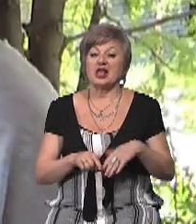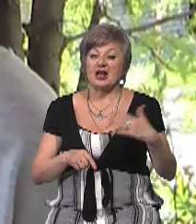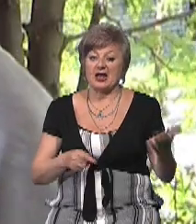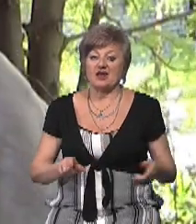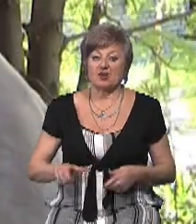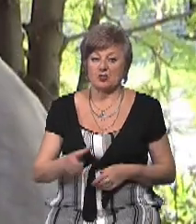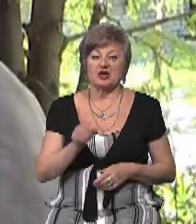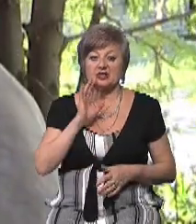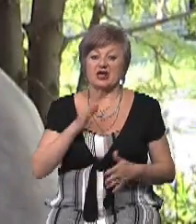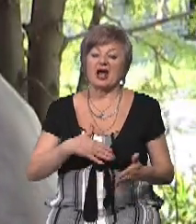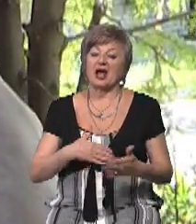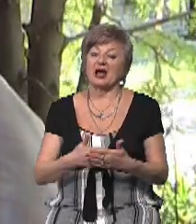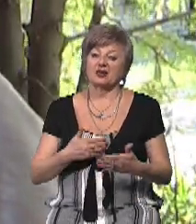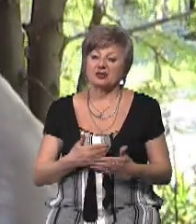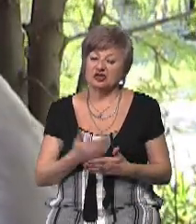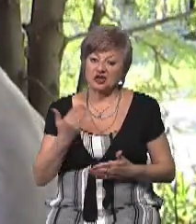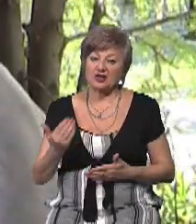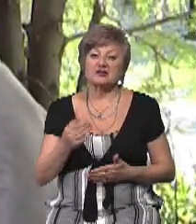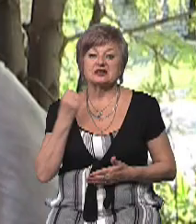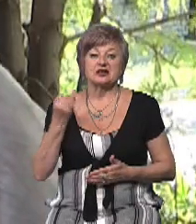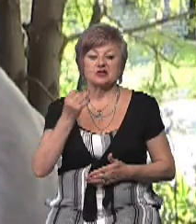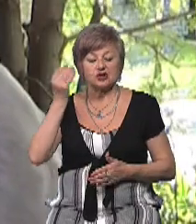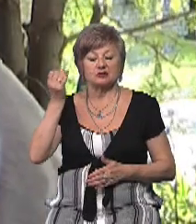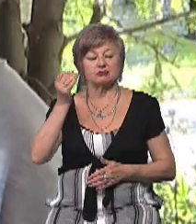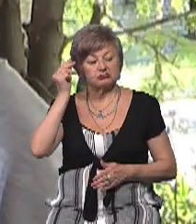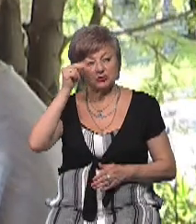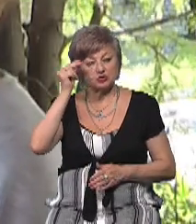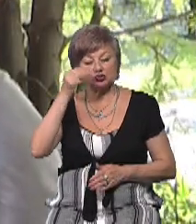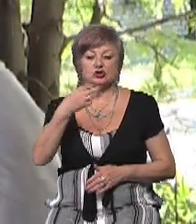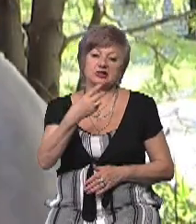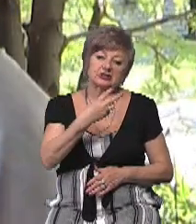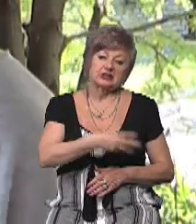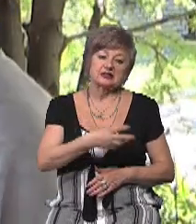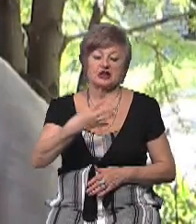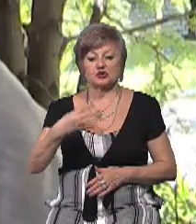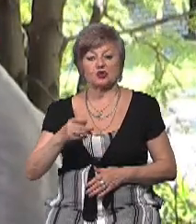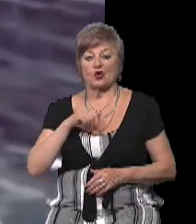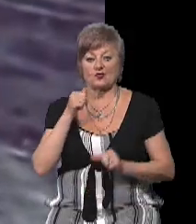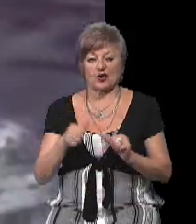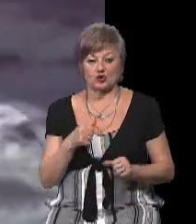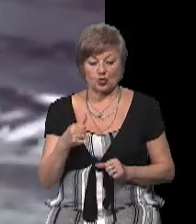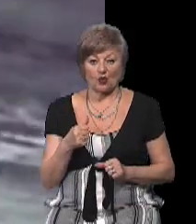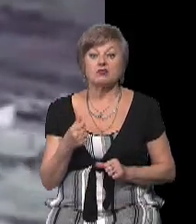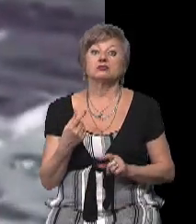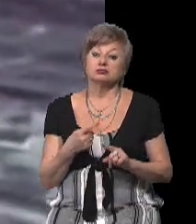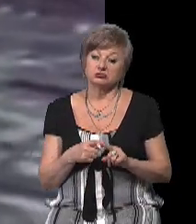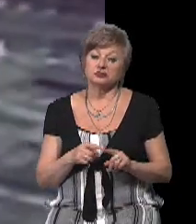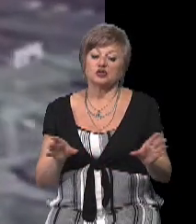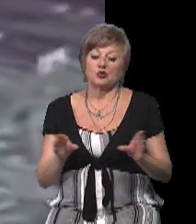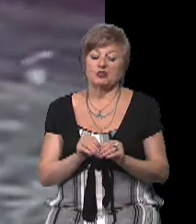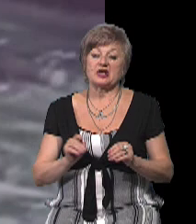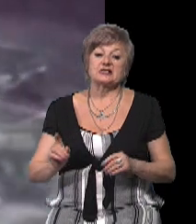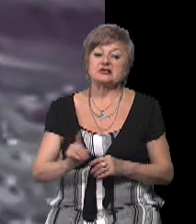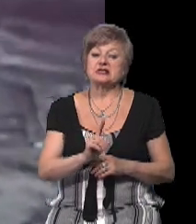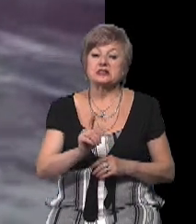Громадська активістка Наталія Лобач вивчала історію Запоріжжя 30-40-х років 20-го століття. Разом з краєзнавцями організували